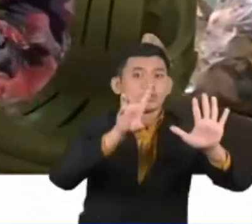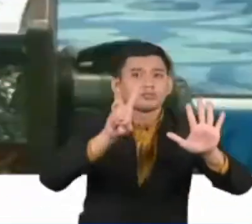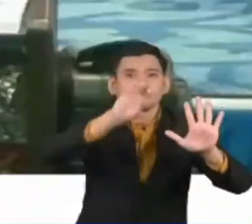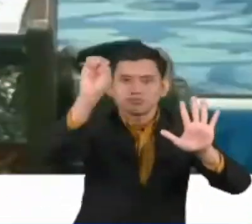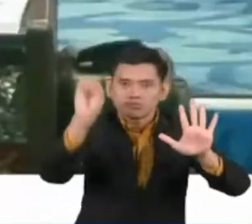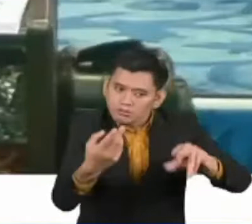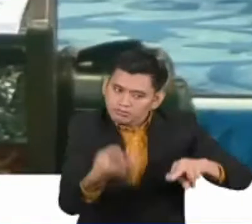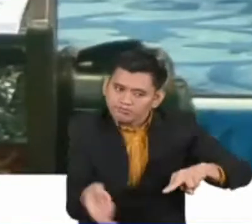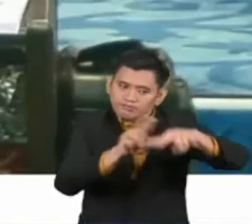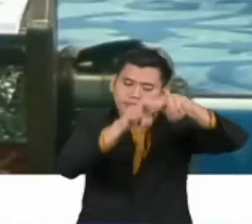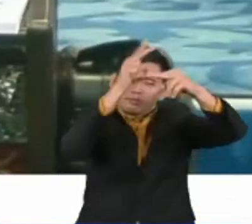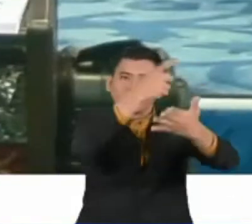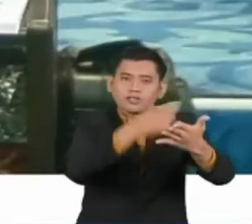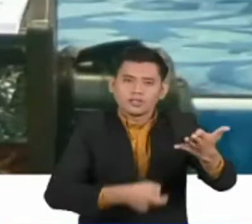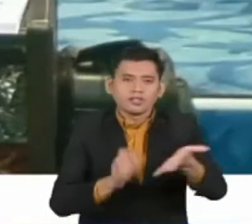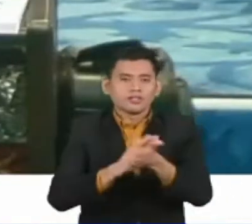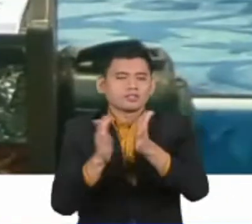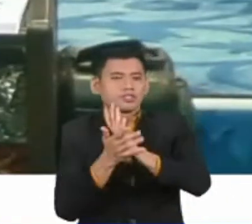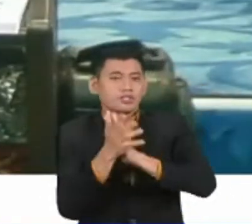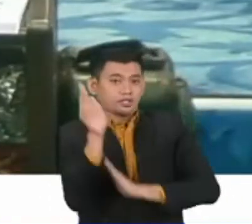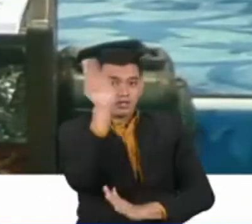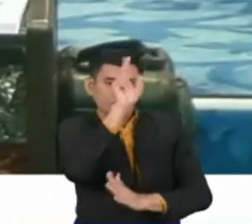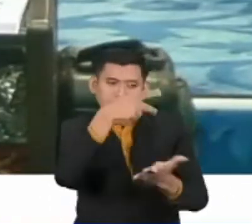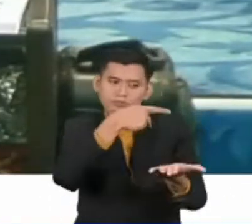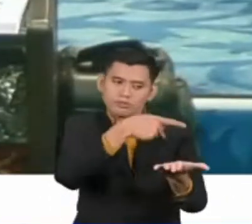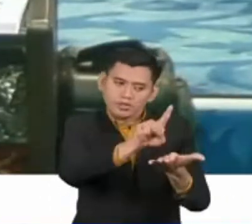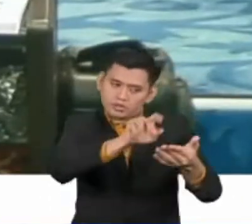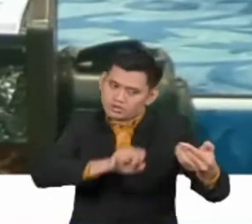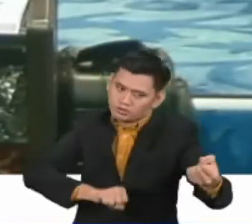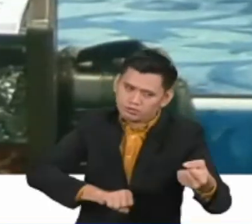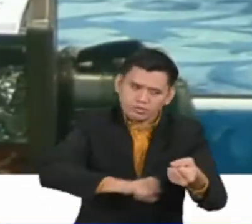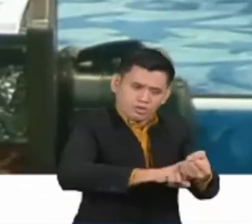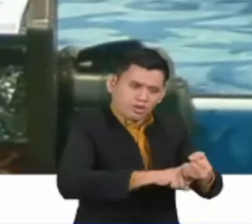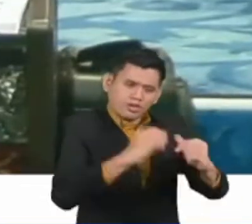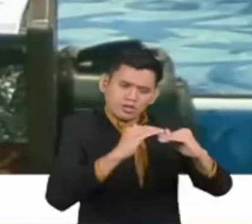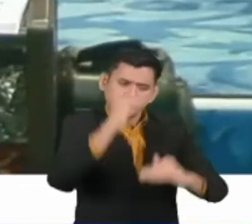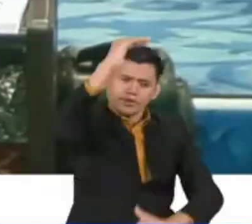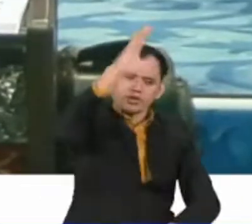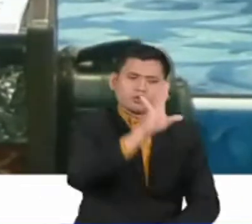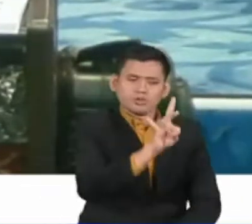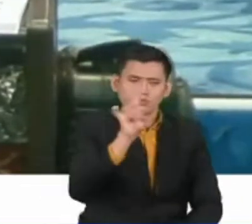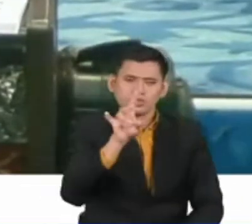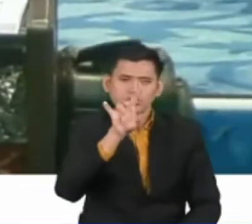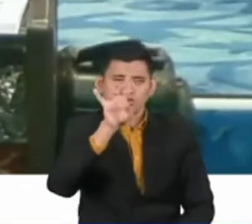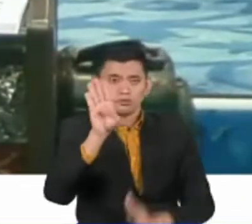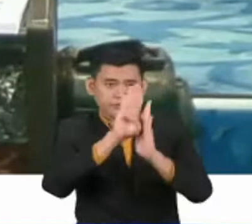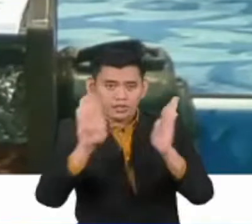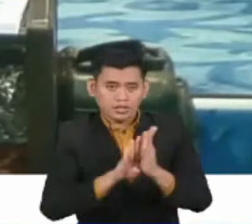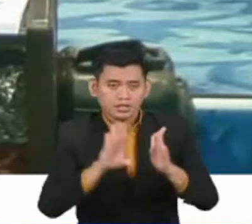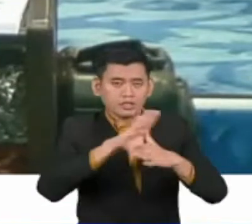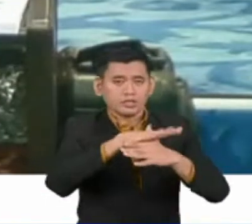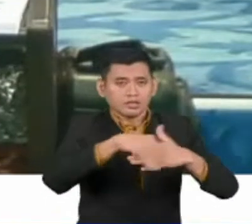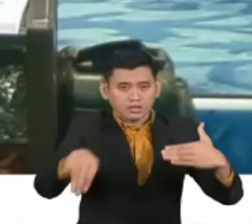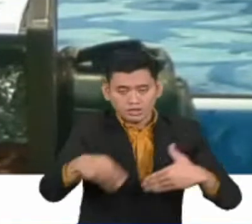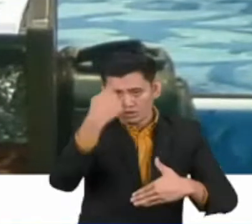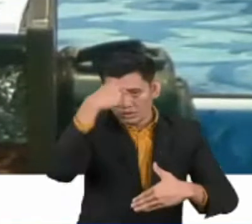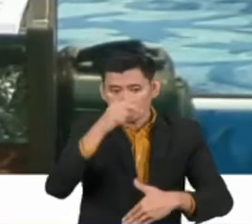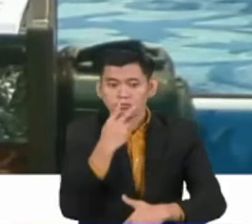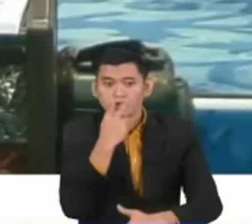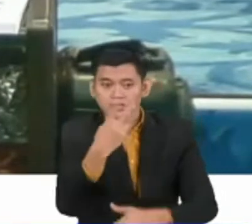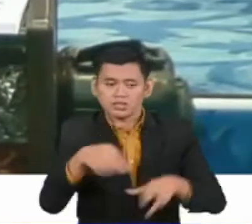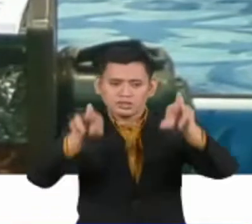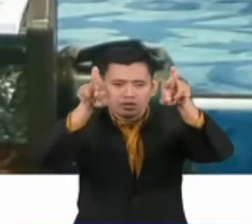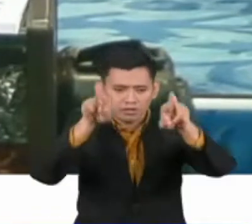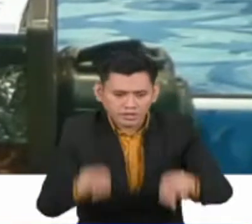5.6%. Maknanya kerajaan berbelanja lebih daripada 77 bilion bagi memastikan rakyat